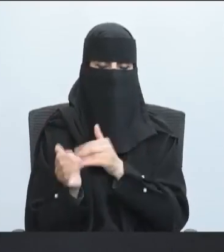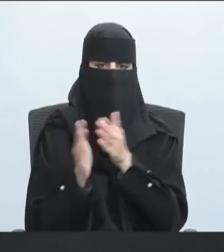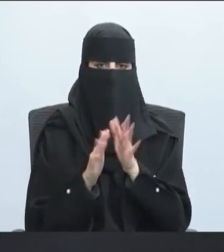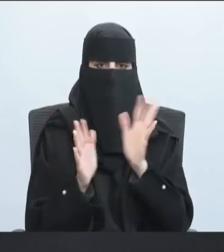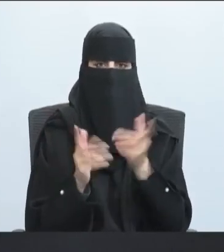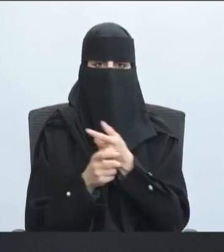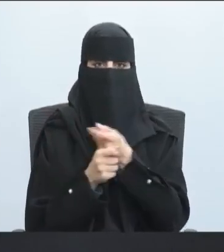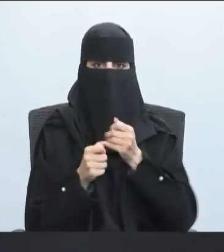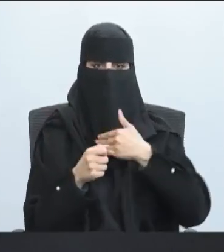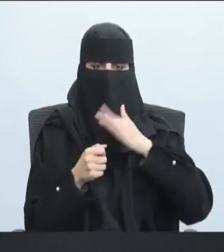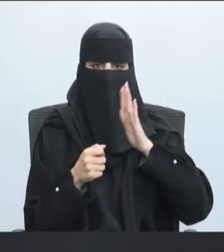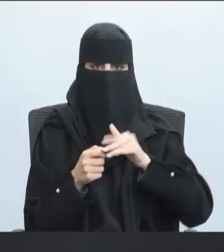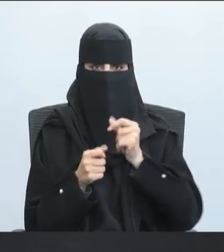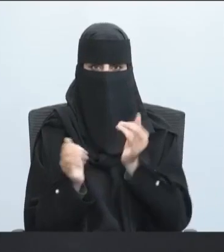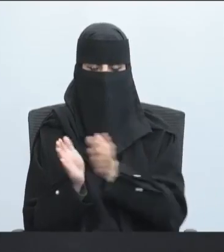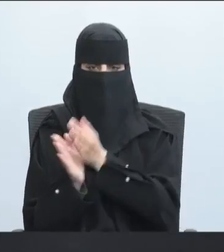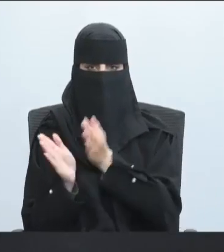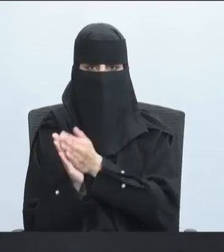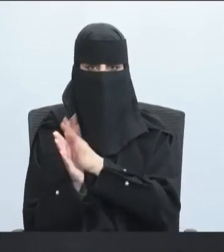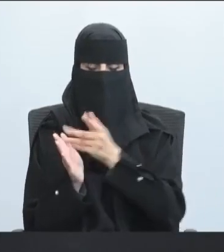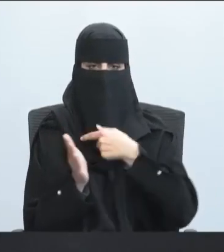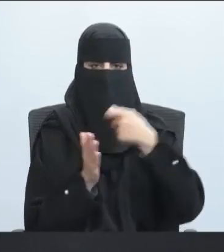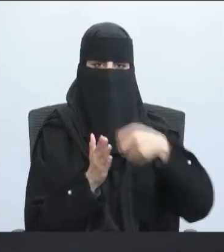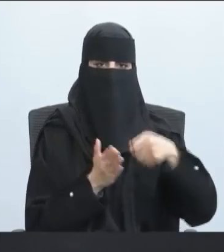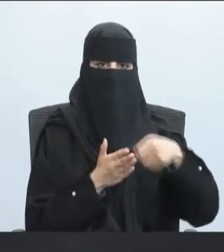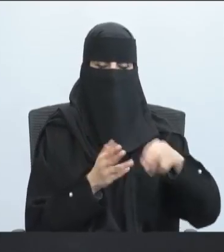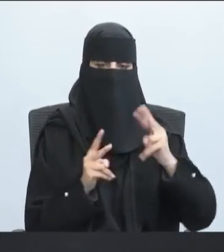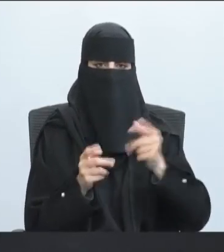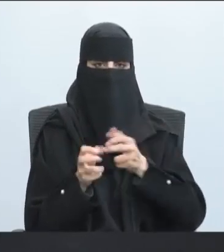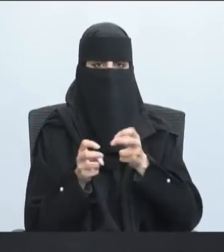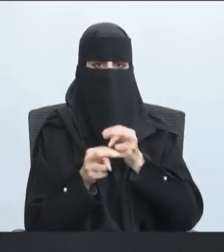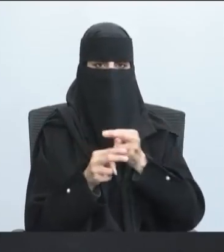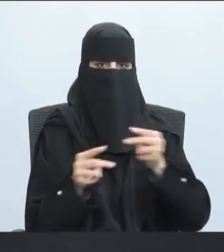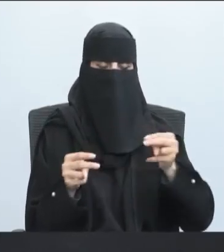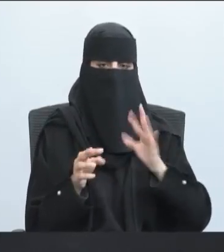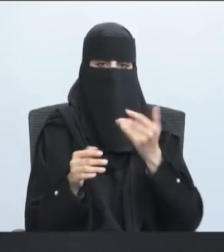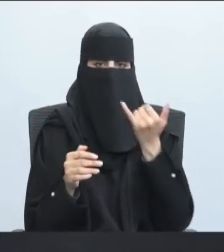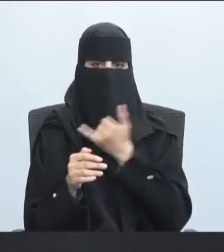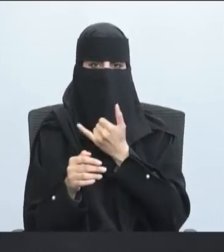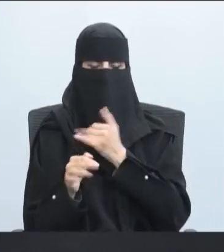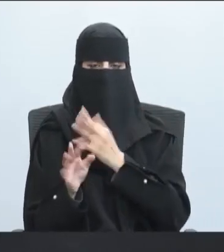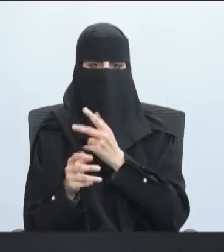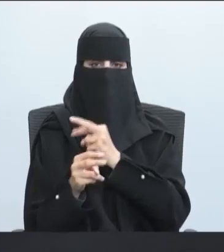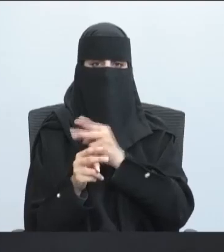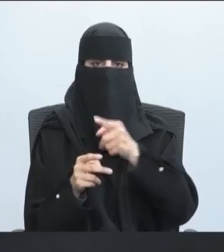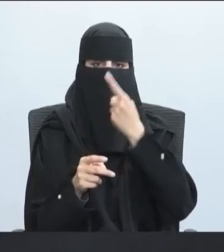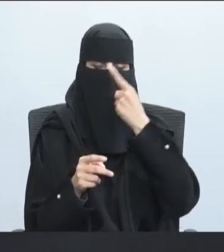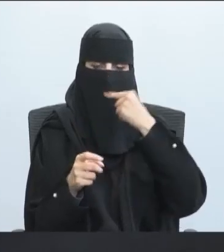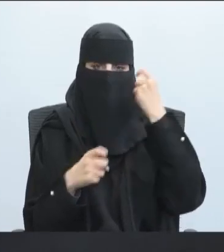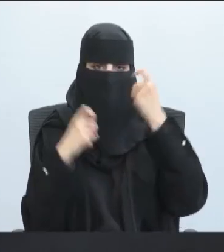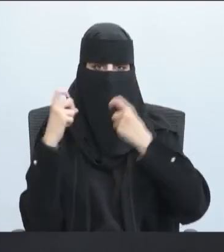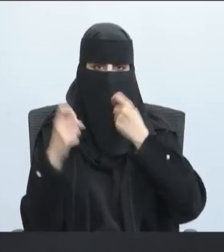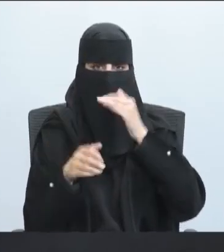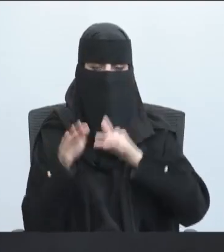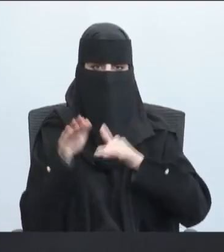اذا كان لديك مال هل تدخره ام تشتري به جهاز او تشتري به بعض الاحتياجات اذا كل قرار نتخذه